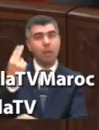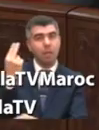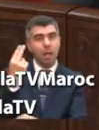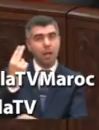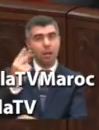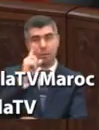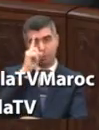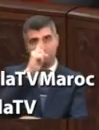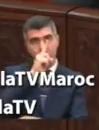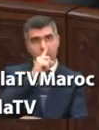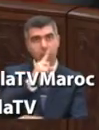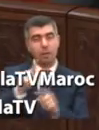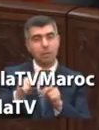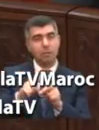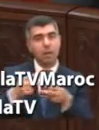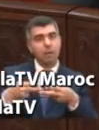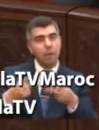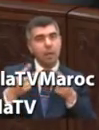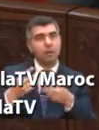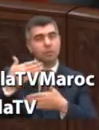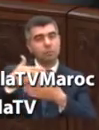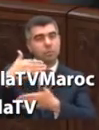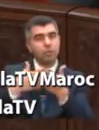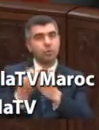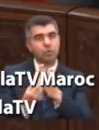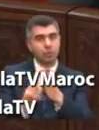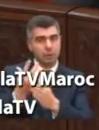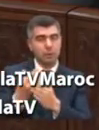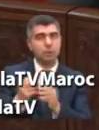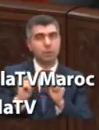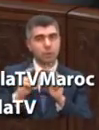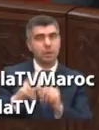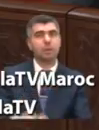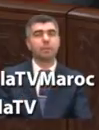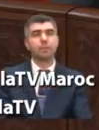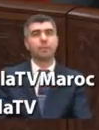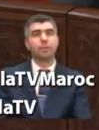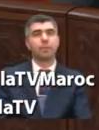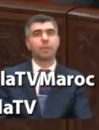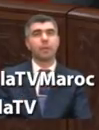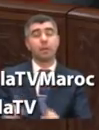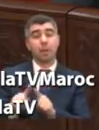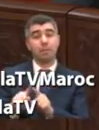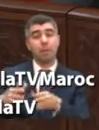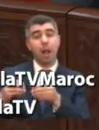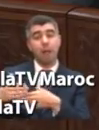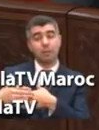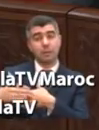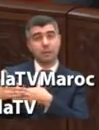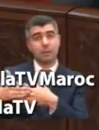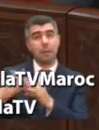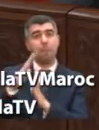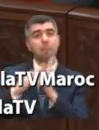تبدأ في الإحداث وفي الإنجاز ديال هذا المشروع. بالنسبة لتونانت، بالنسبة لقلعة سرغنة كانت